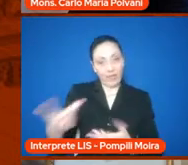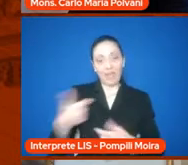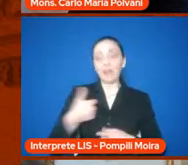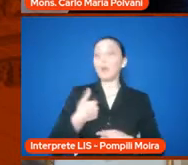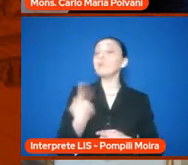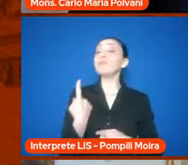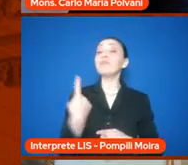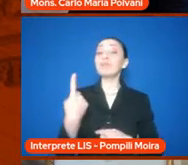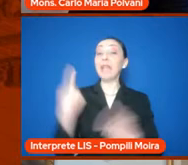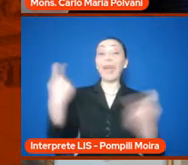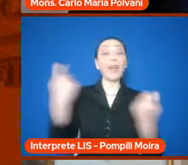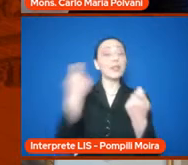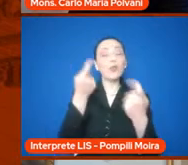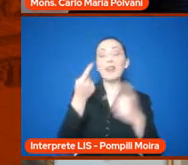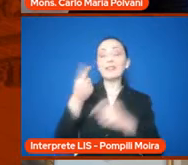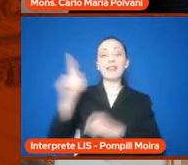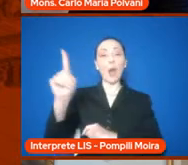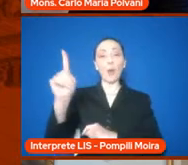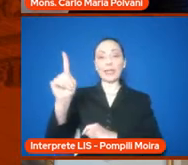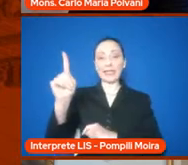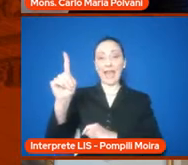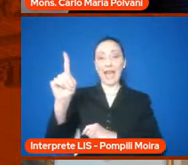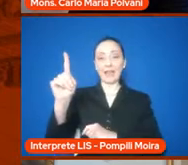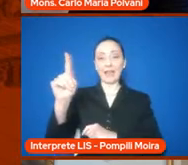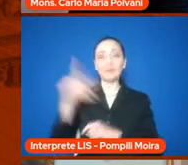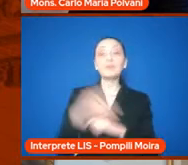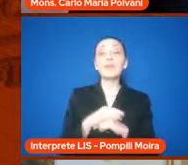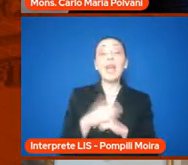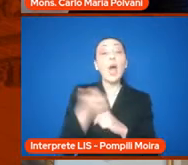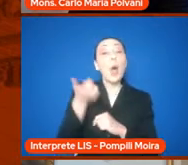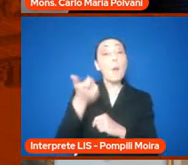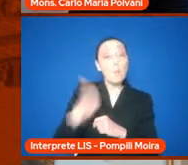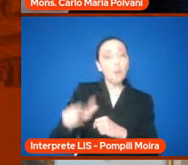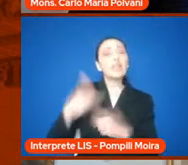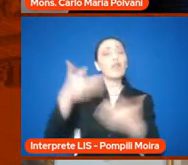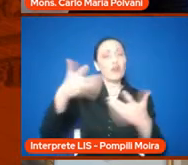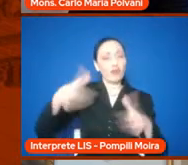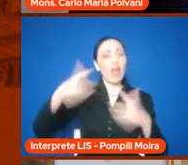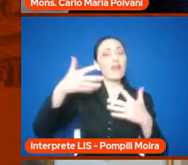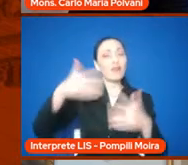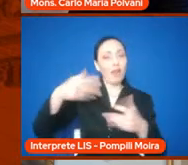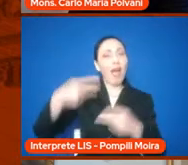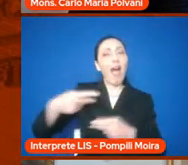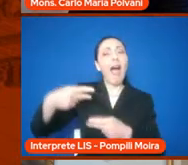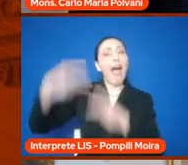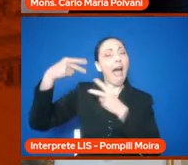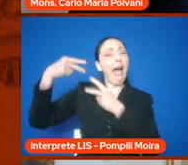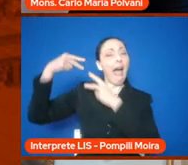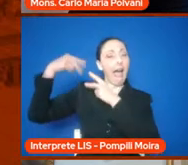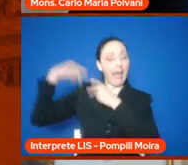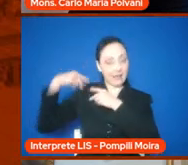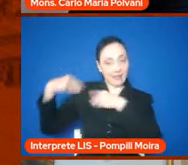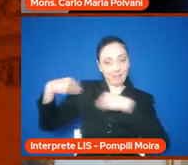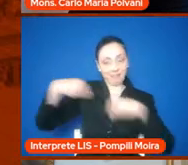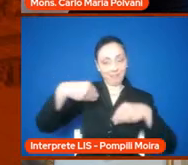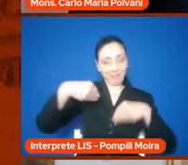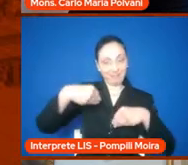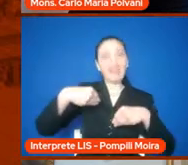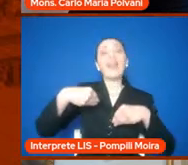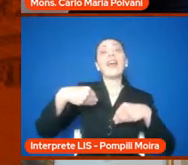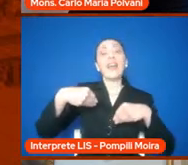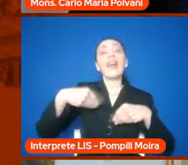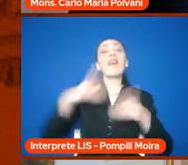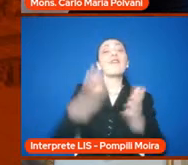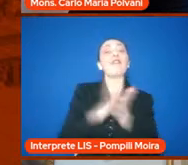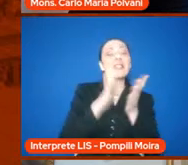straordinaria, ho avuto il piacere di partecipare alle altre edizioni della Festa di Scienza e Filosofia in